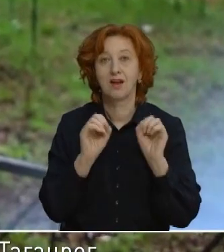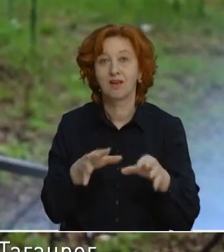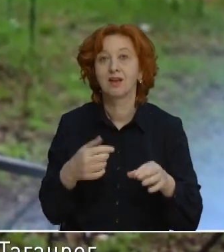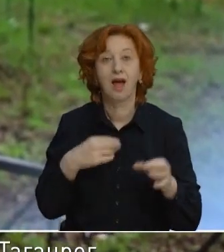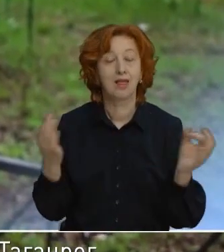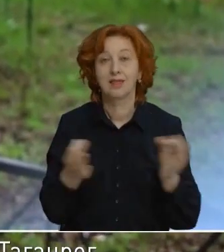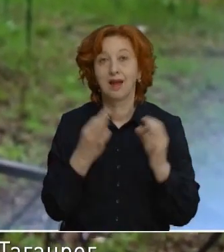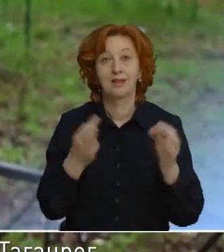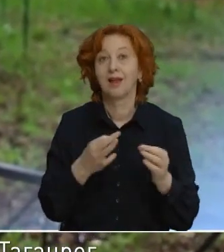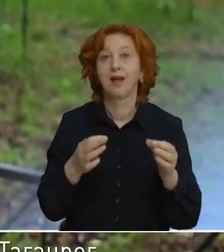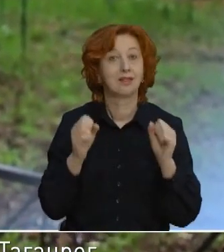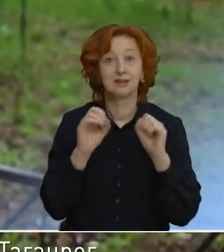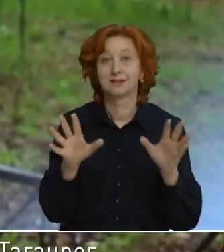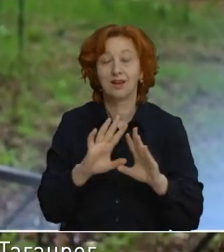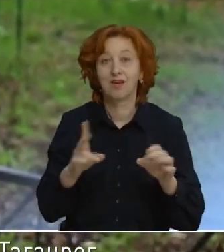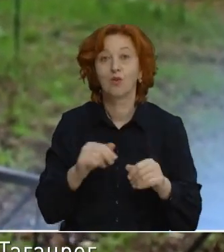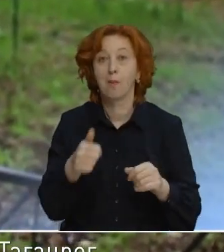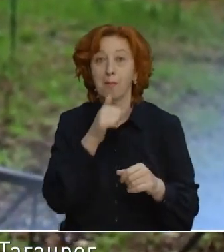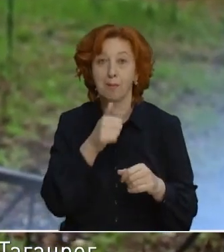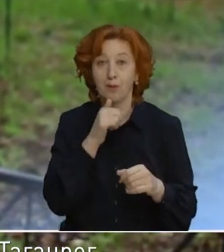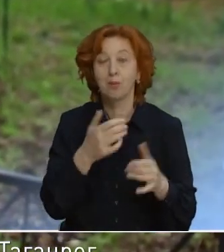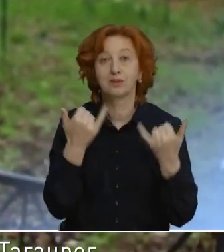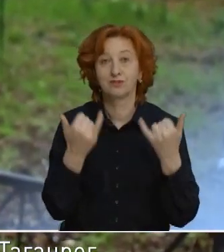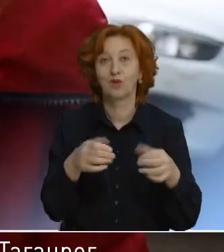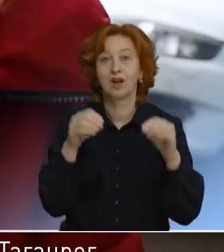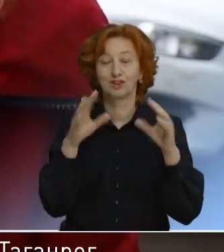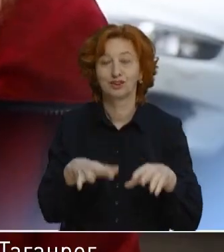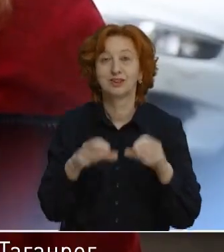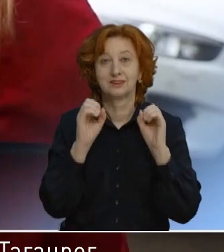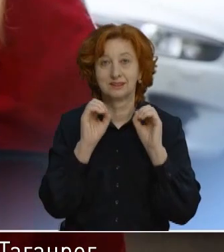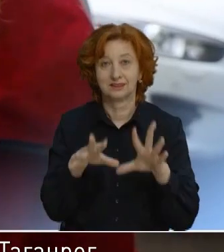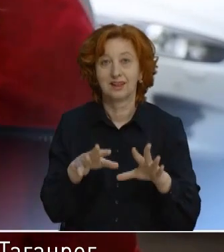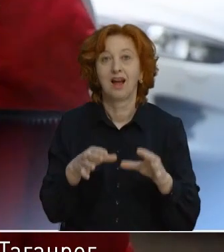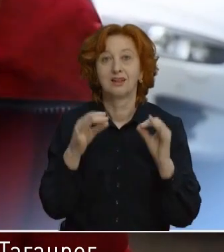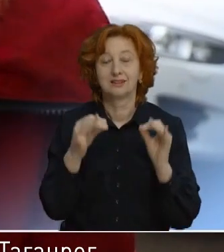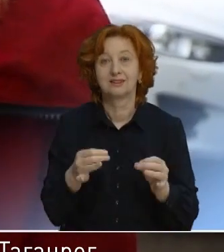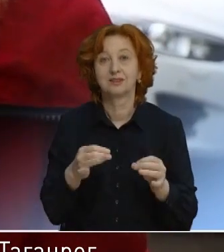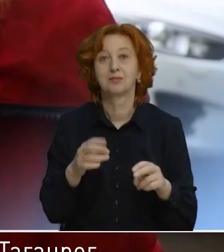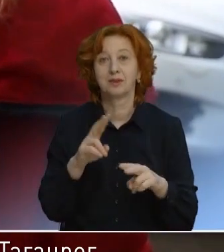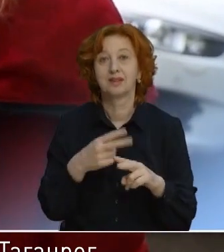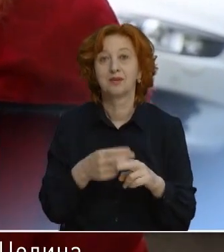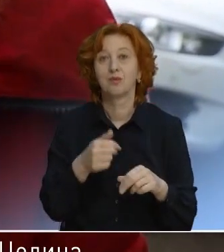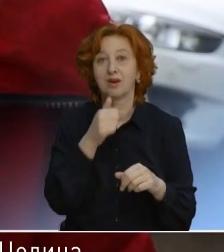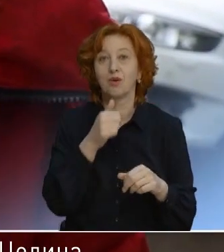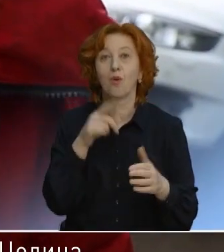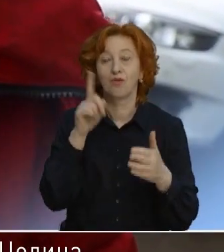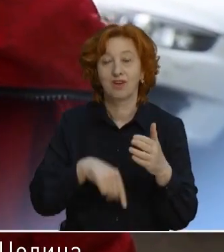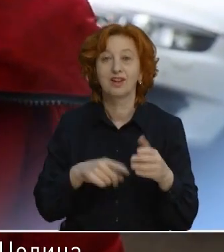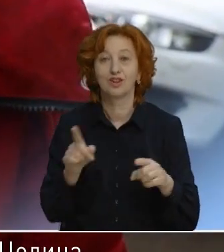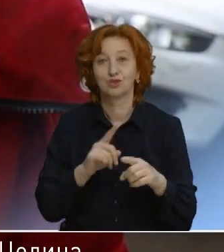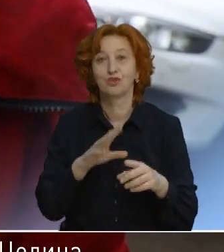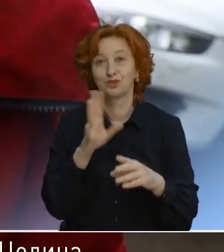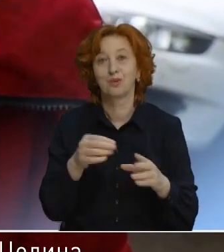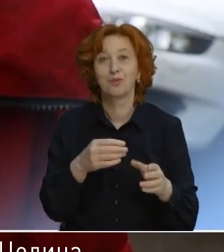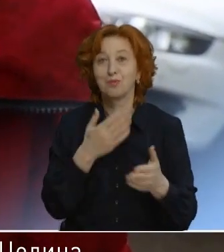но всегда хотела бы попробовать помочь кому-то. Я уже, в принципе, постоянный донор, около 20